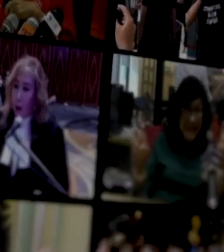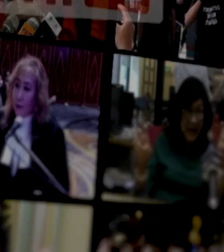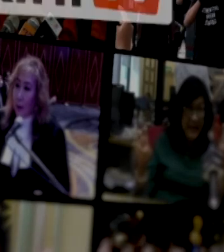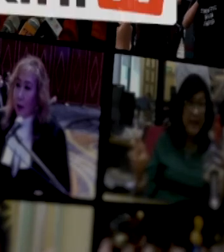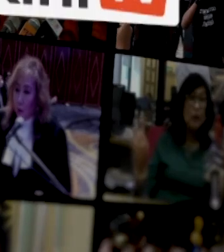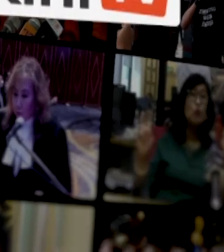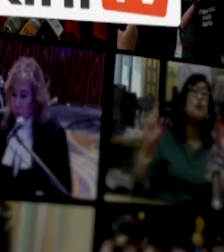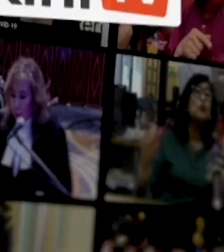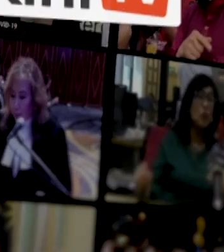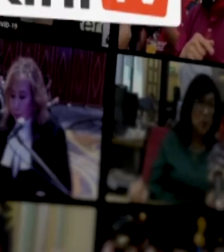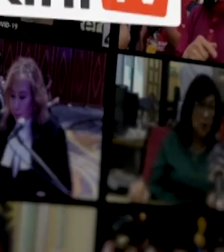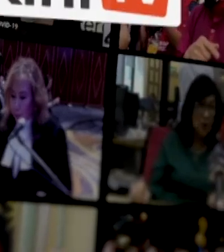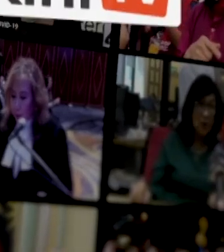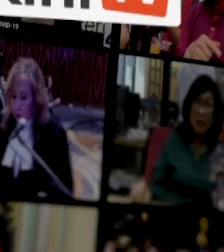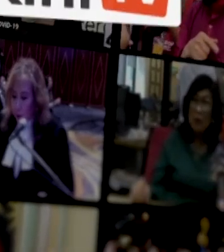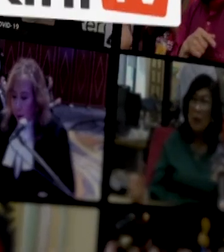terimaaat